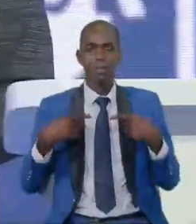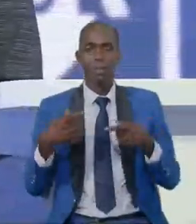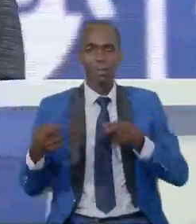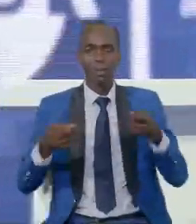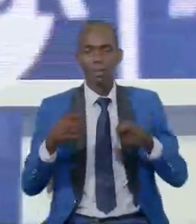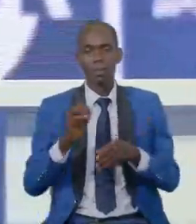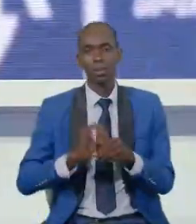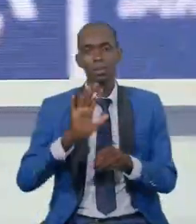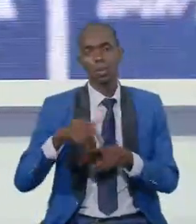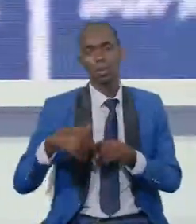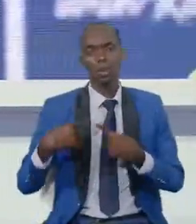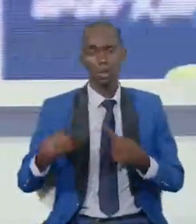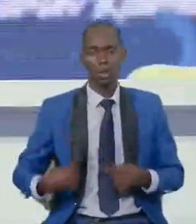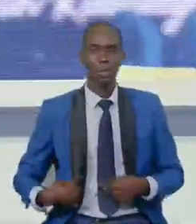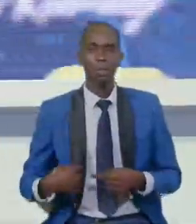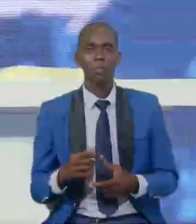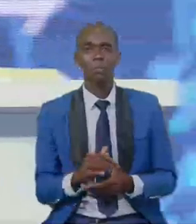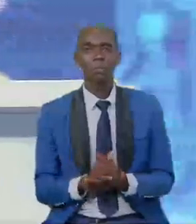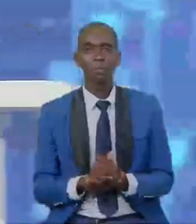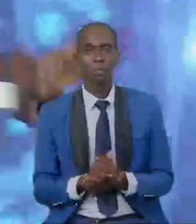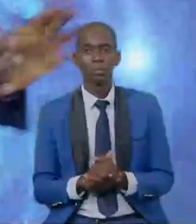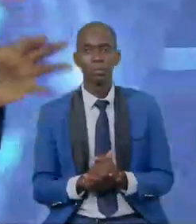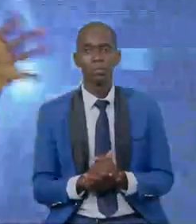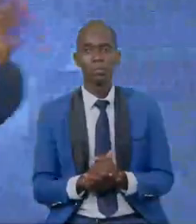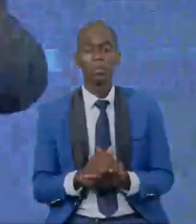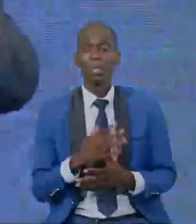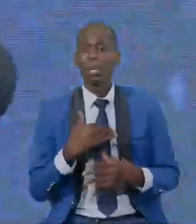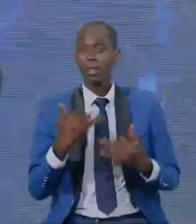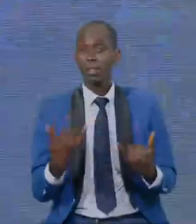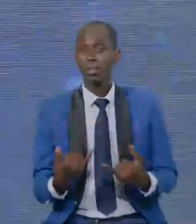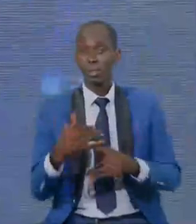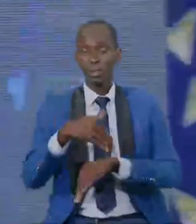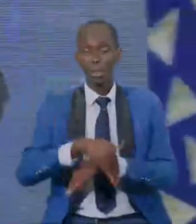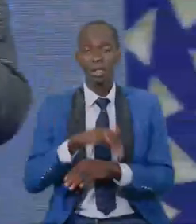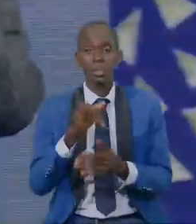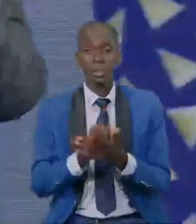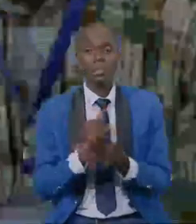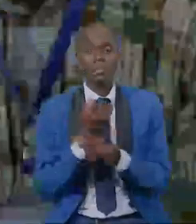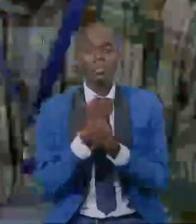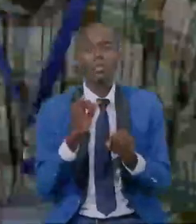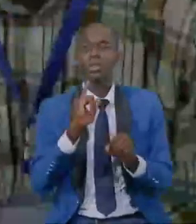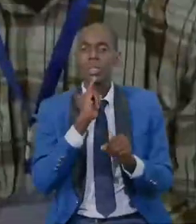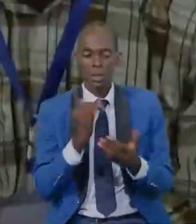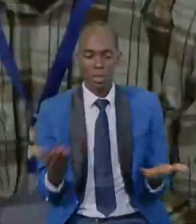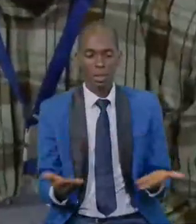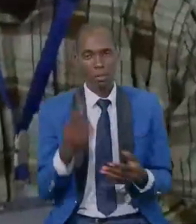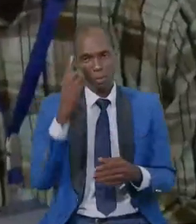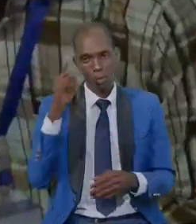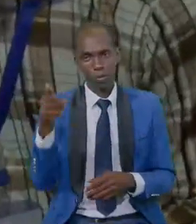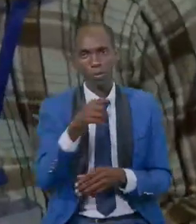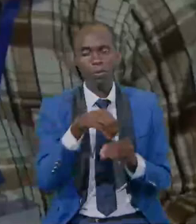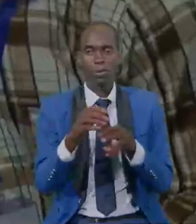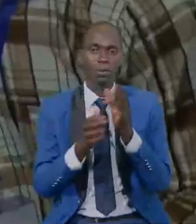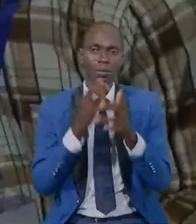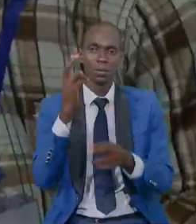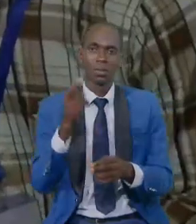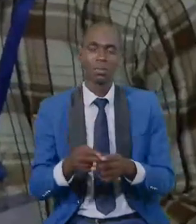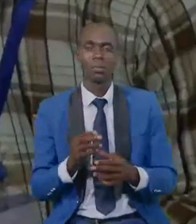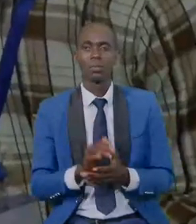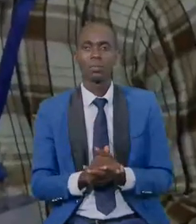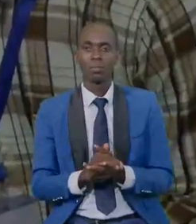la paix de Dieu, la paix de Christ règne maintenant dans ton cœur. Ce soir, le salut là est disponible ici pour toi.